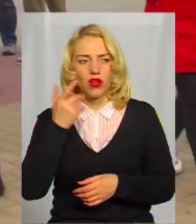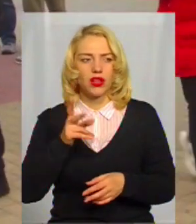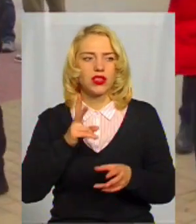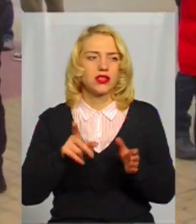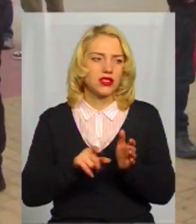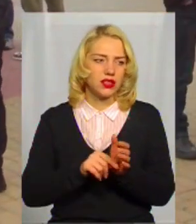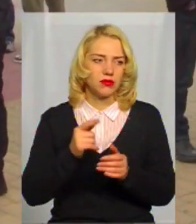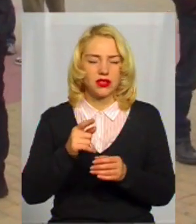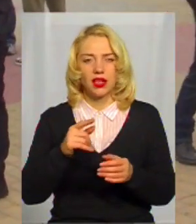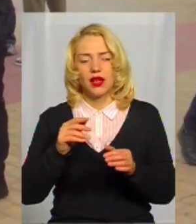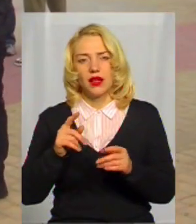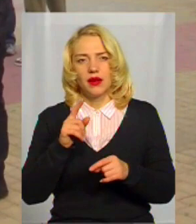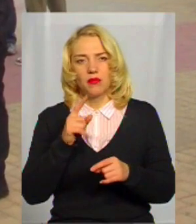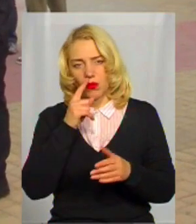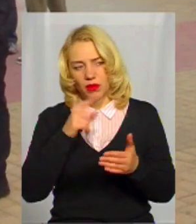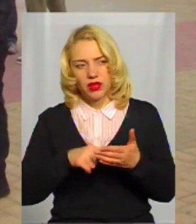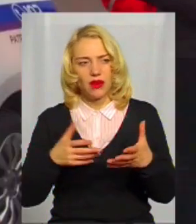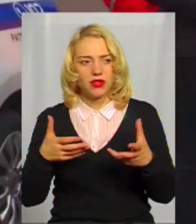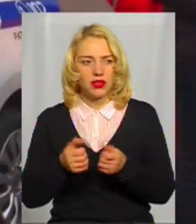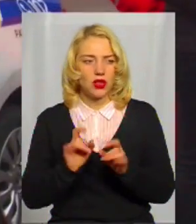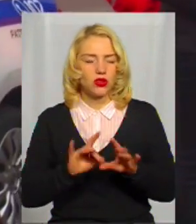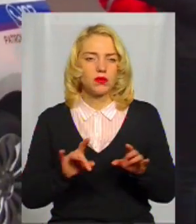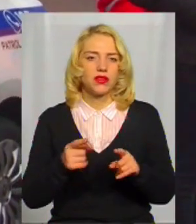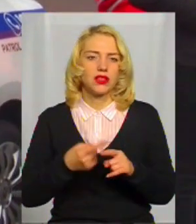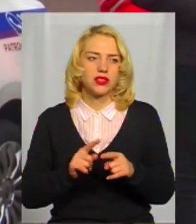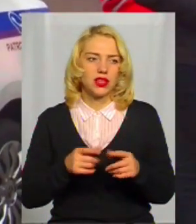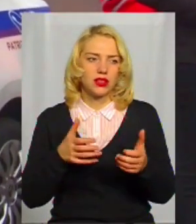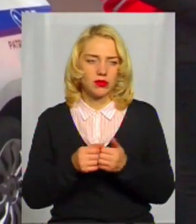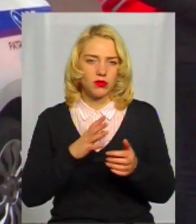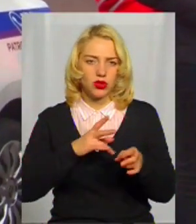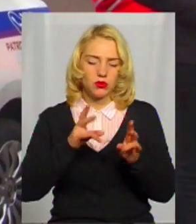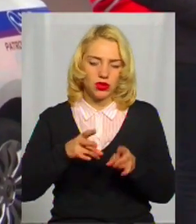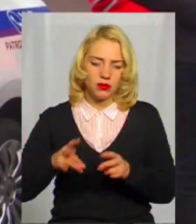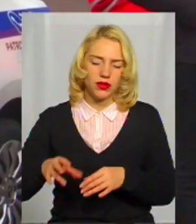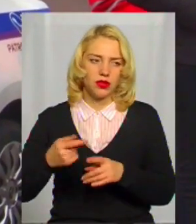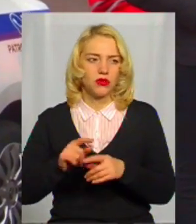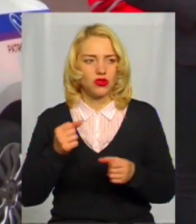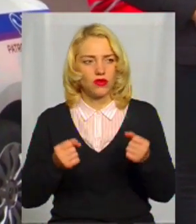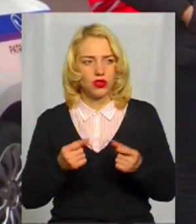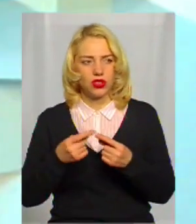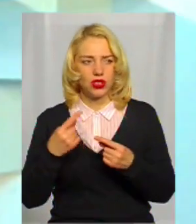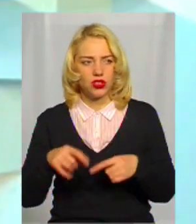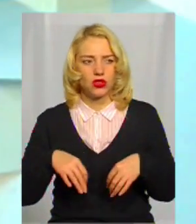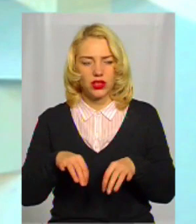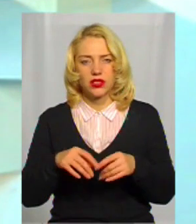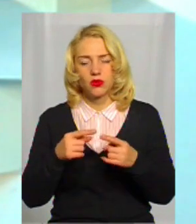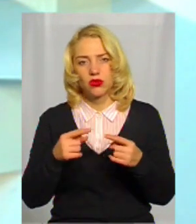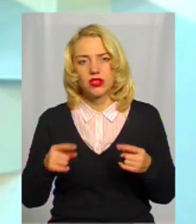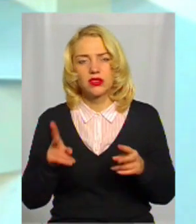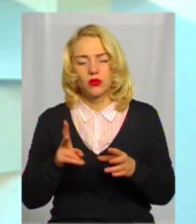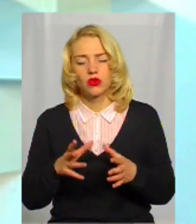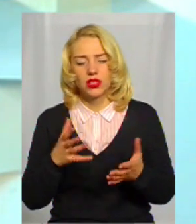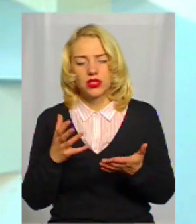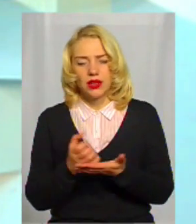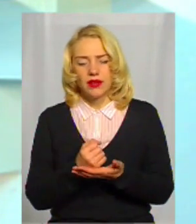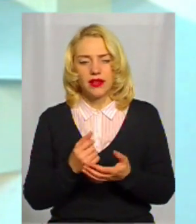їхніх рідних близьких потрапляв в ДТП. Розповідали, що це було ДТП з потерпілими, розповідали, що водій іншого транспортного засобу, який скоїв ДТП,